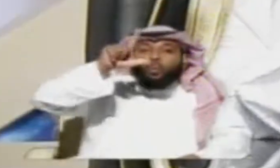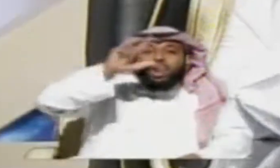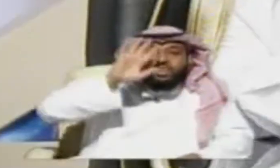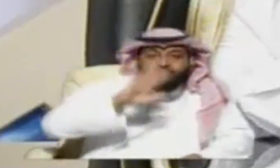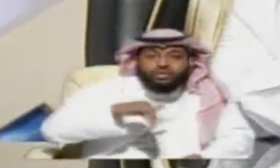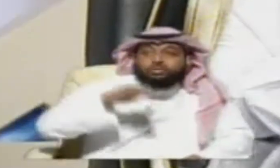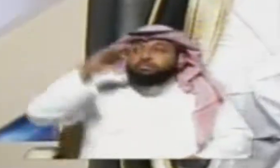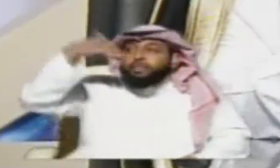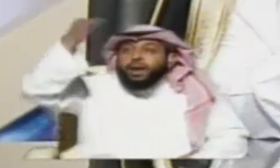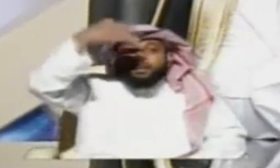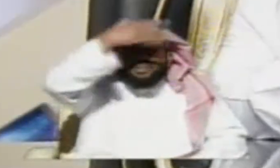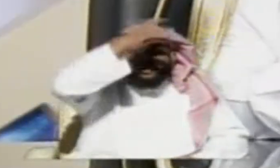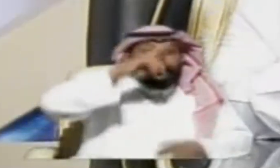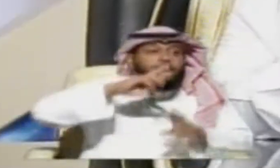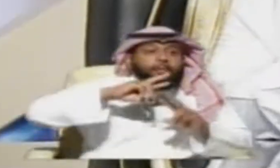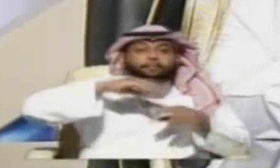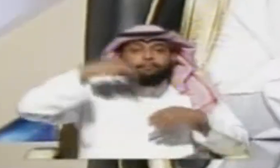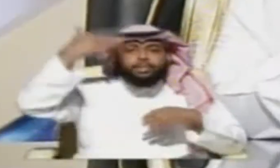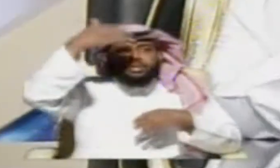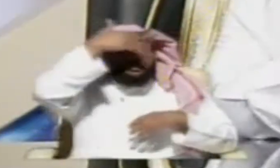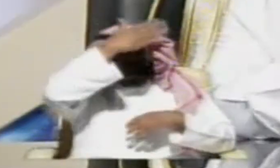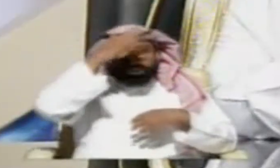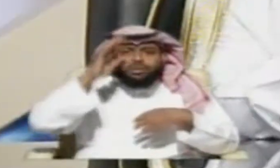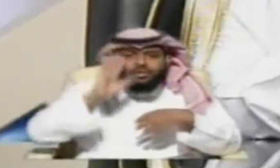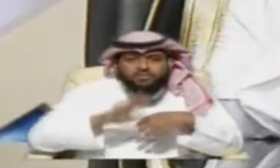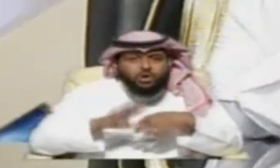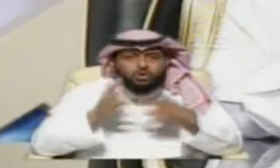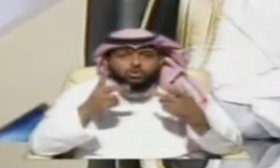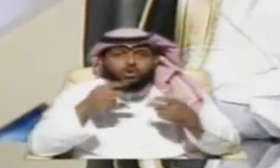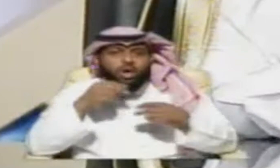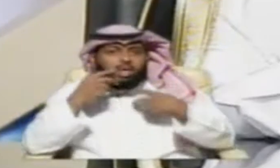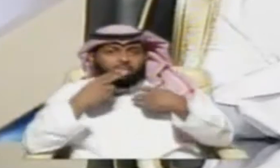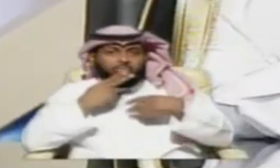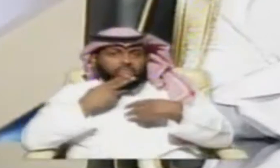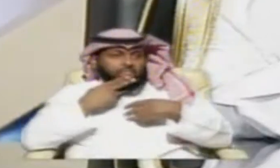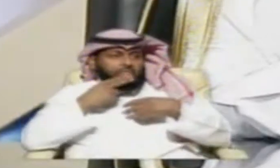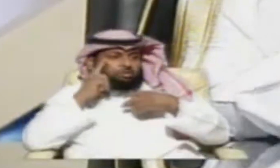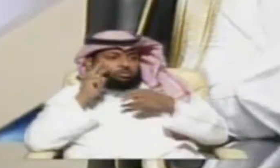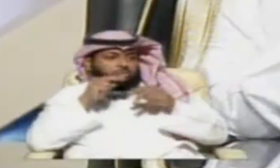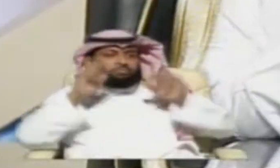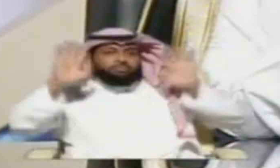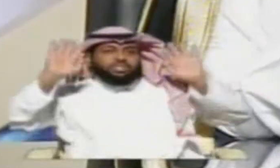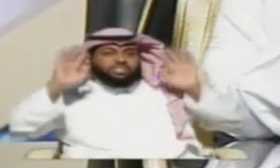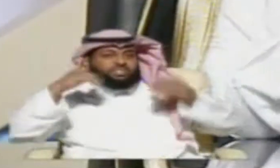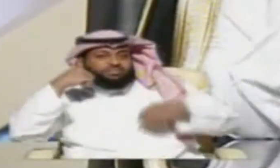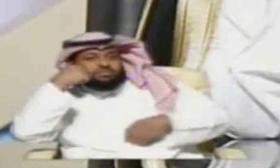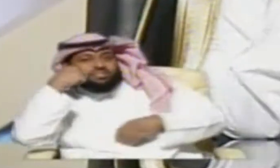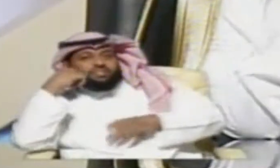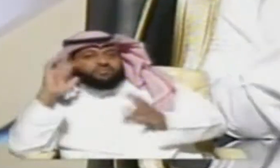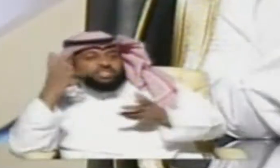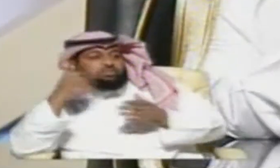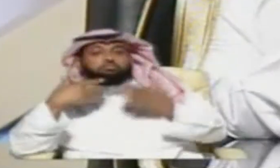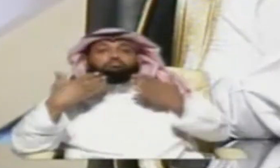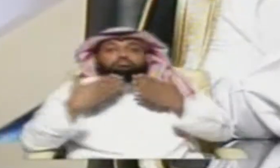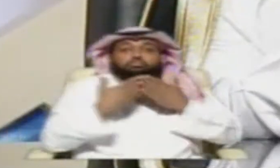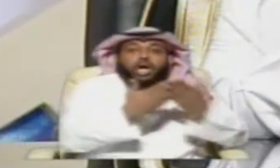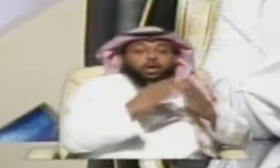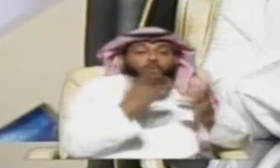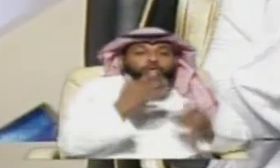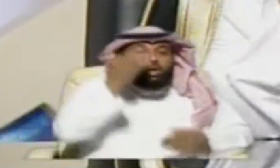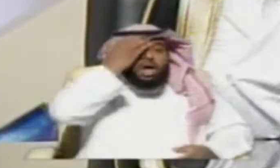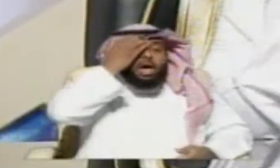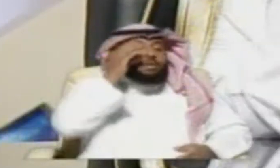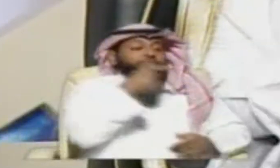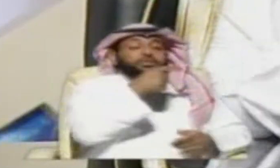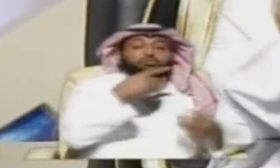والحرية وحقوق الإنسان وحماية حقوق المستضعفين وإلى غير ذلك، فأصبحت مع العدو الغاشم